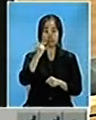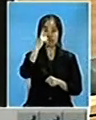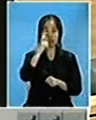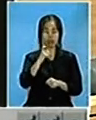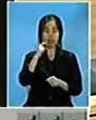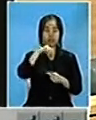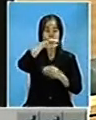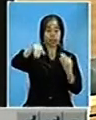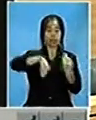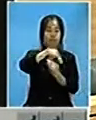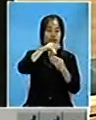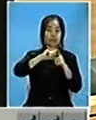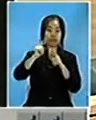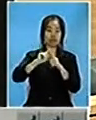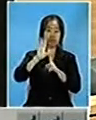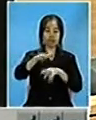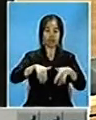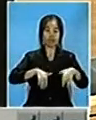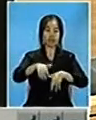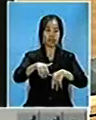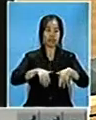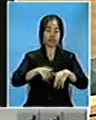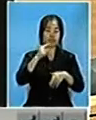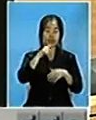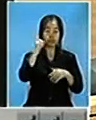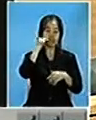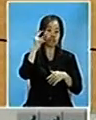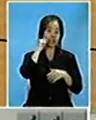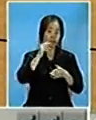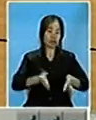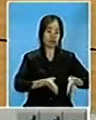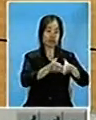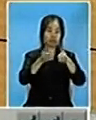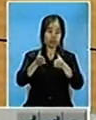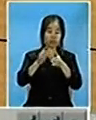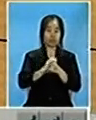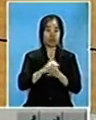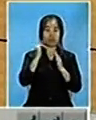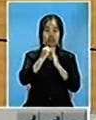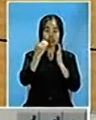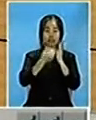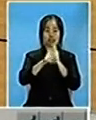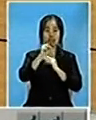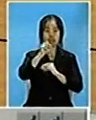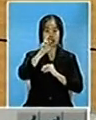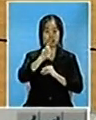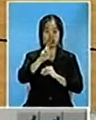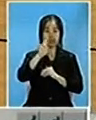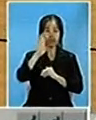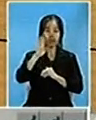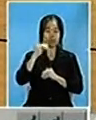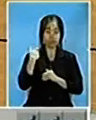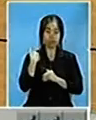แวดล้อมต่อพ่อแม่พี่น้องประชาชนในแม่น้ำป่าสักอำเภอแก่งคอยจังหวัดสระบุรีและอีกหลาย